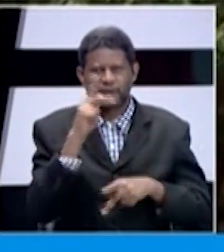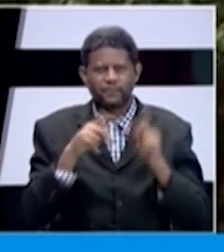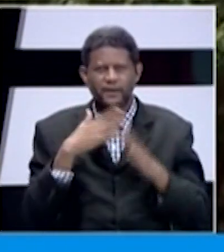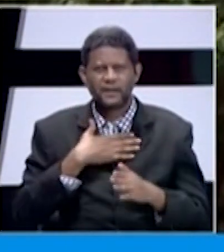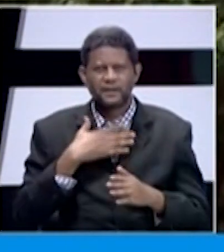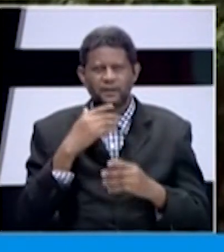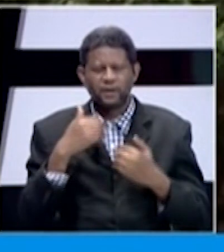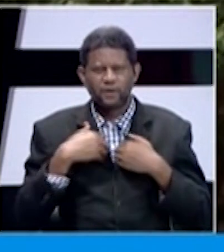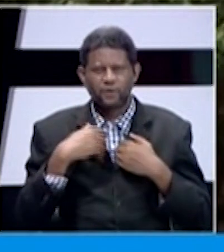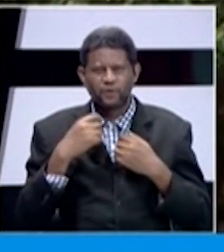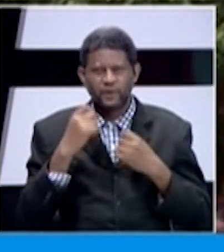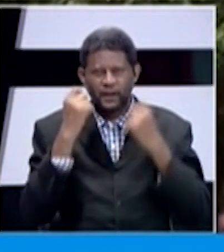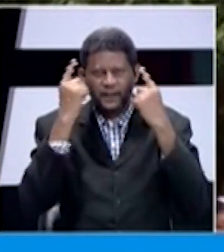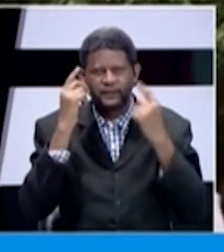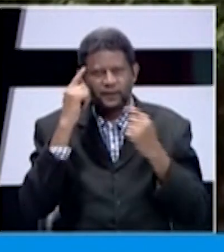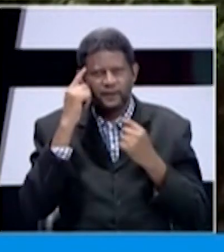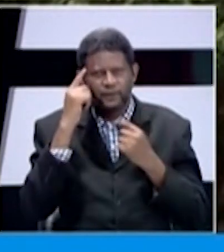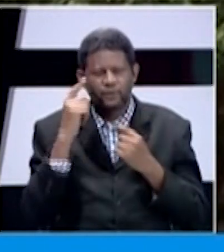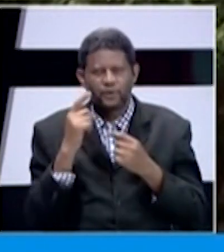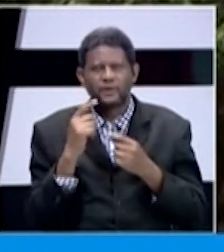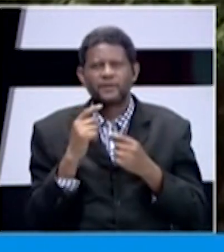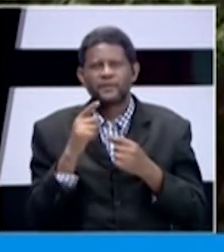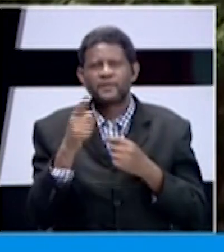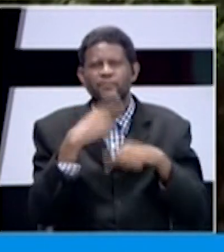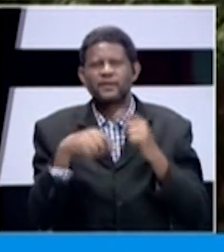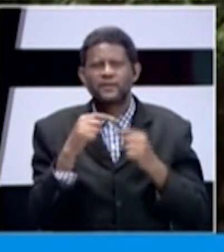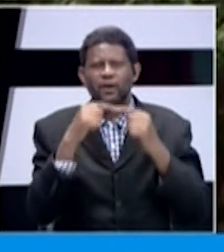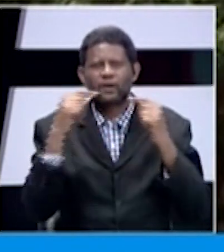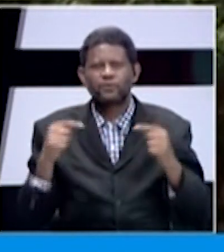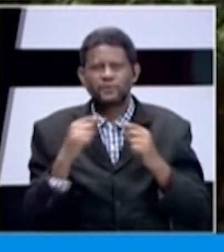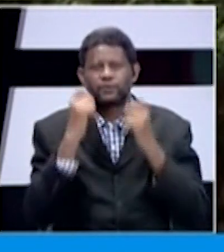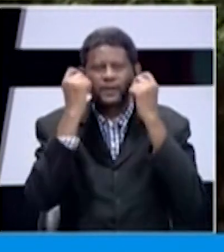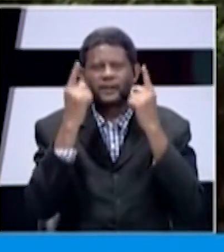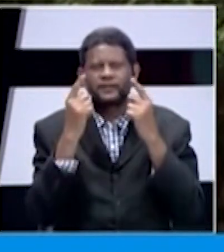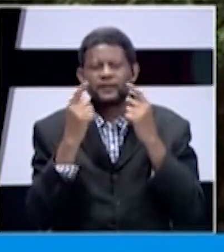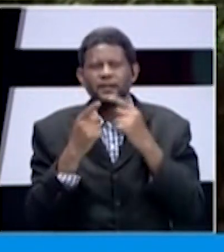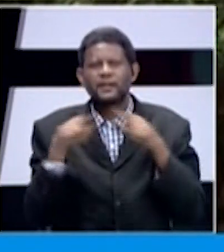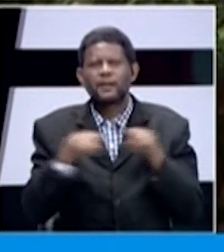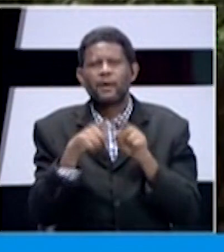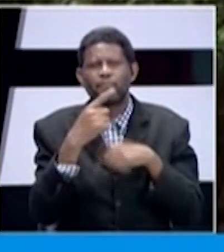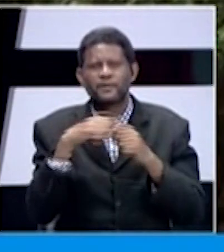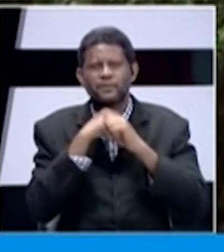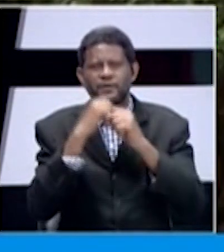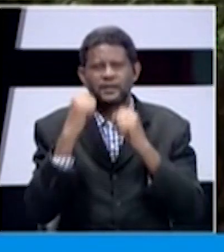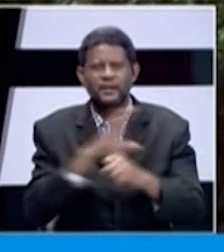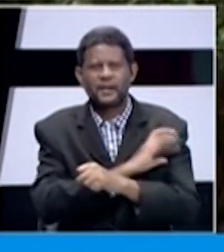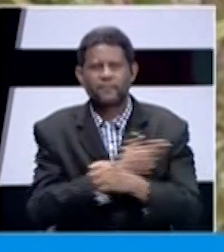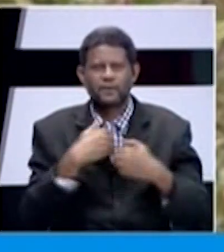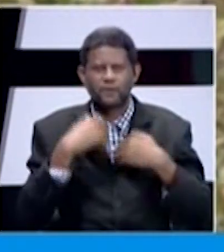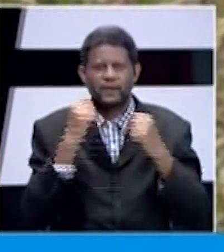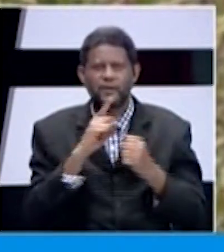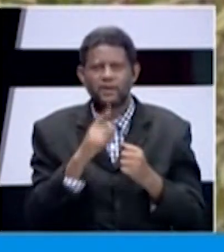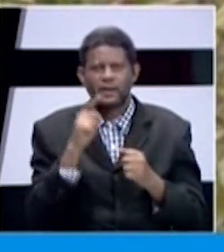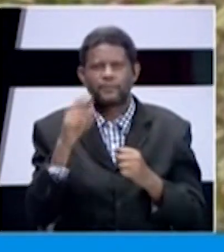قارنا نقحت هذين أم بقولك عن تداوسهو نتخمس زخ تتعب أتعتون بنقحتن فكما ما تأصل خمك الزخيلن عقم كلينا خير ماتيو أفت بيت